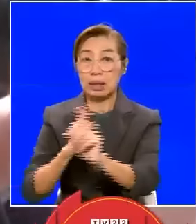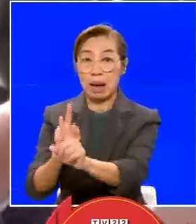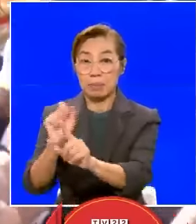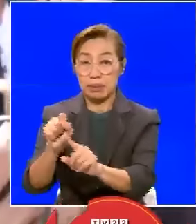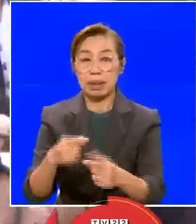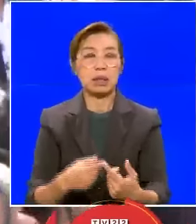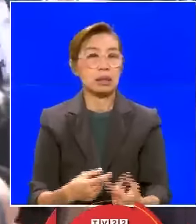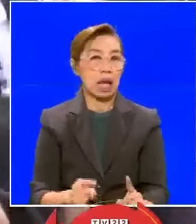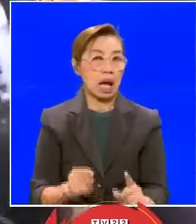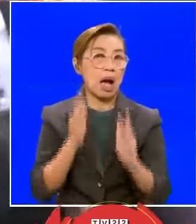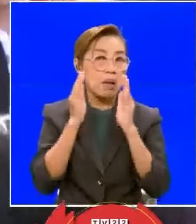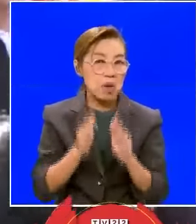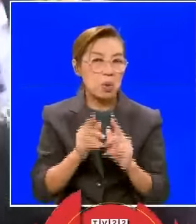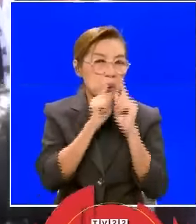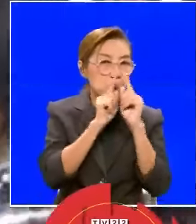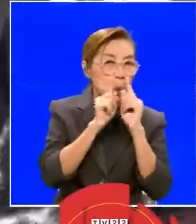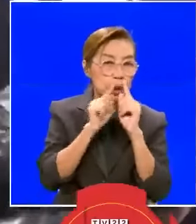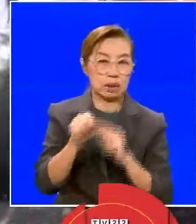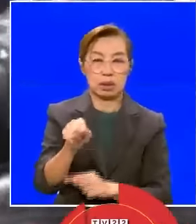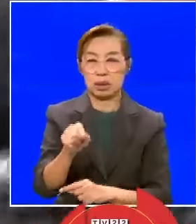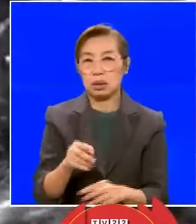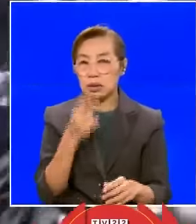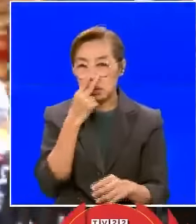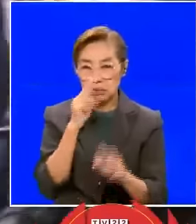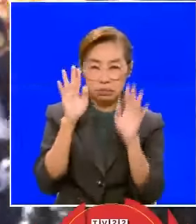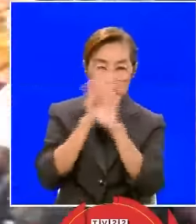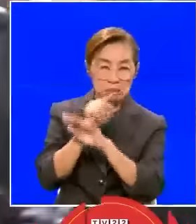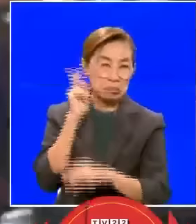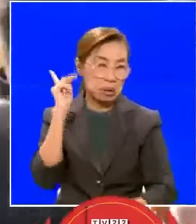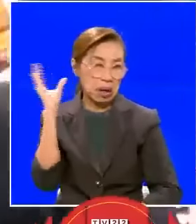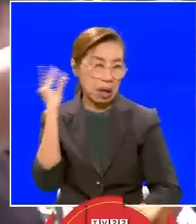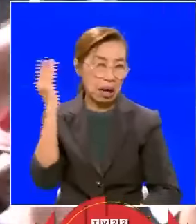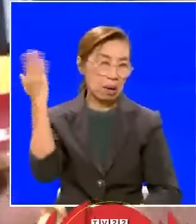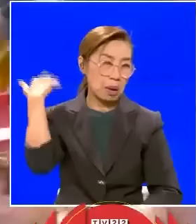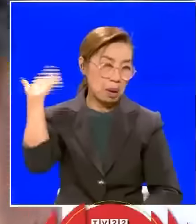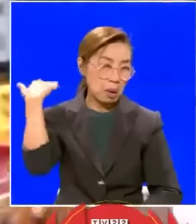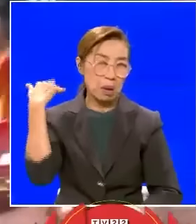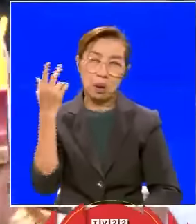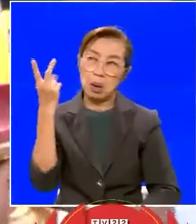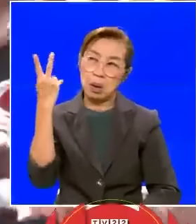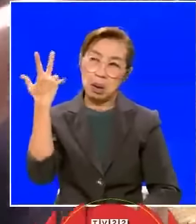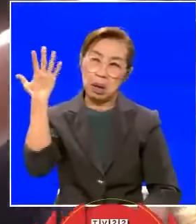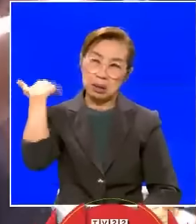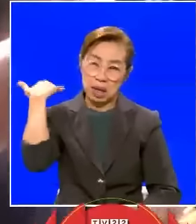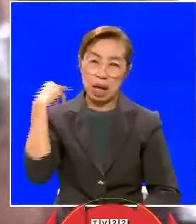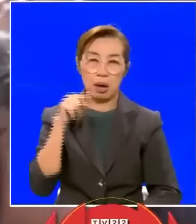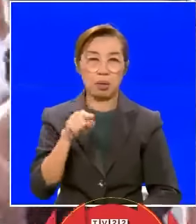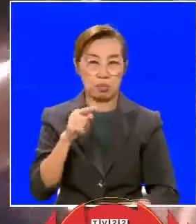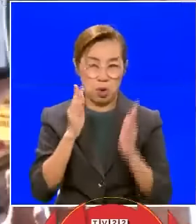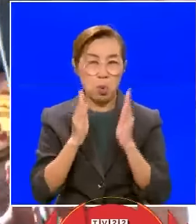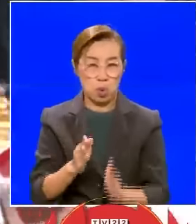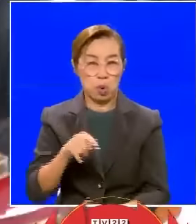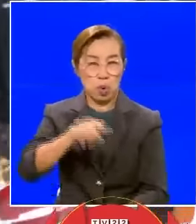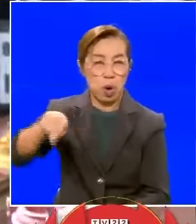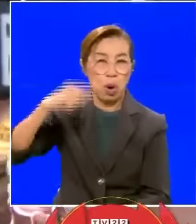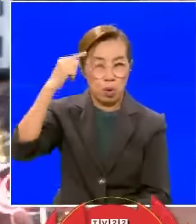องหลังที่เอ๊ะทำไมถึงเหมือนมีกระแสมาตั้งแต่ก่อนหน้าหลายวันแล้วว่าหลายคนก็พอจะระแคะระคาย